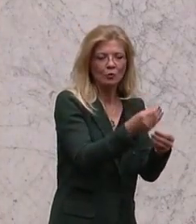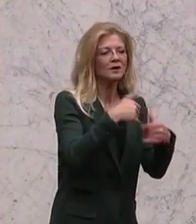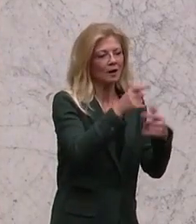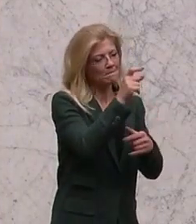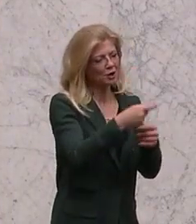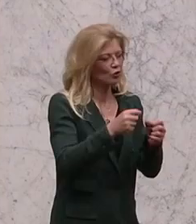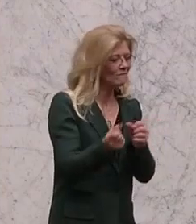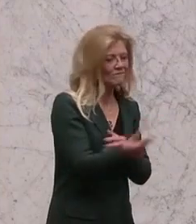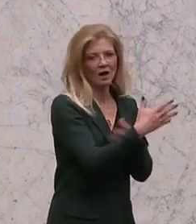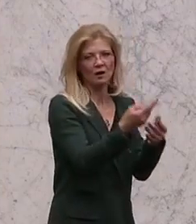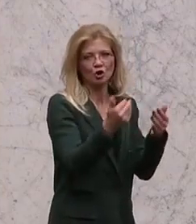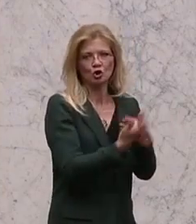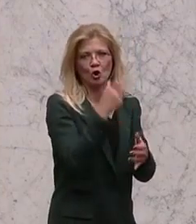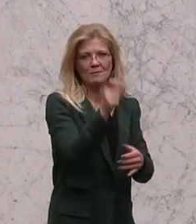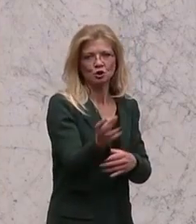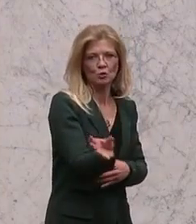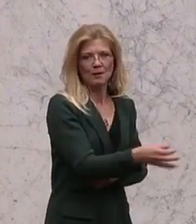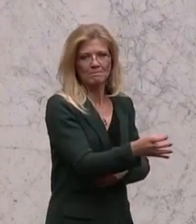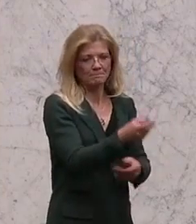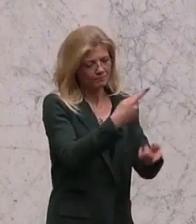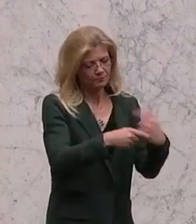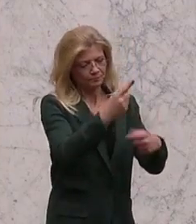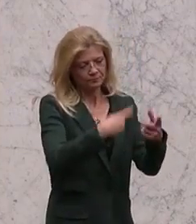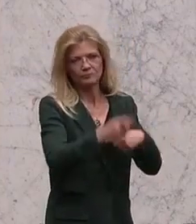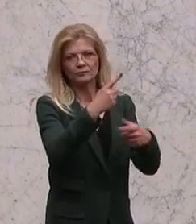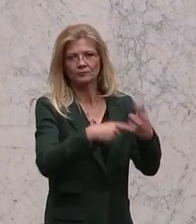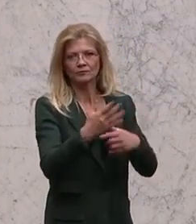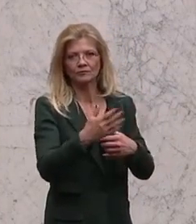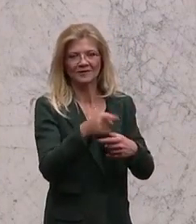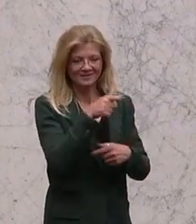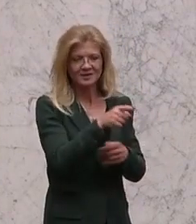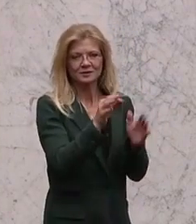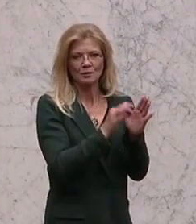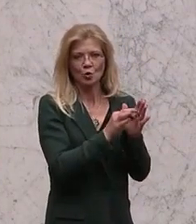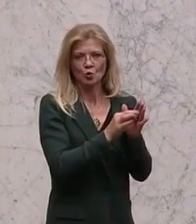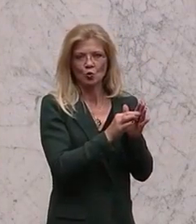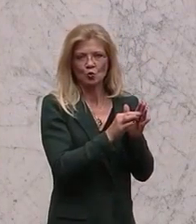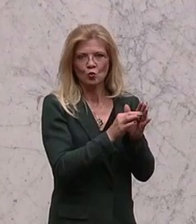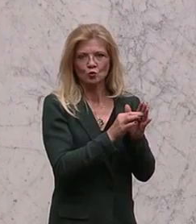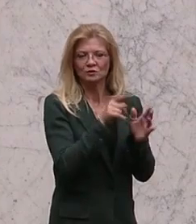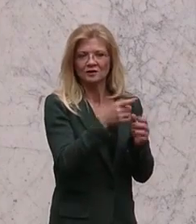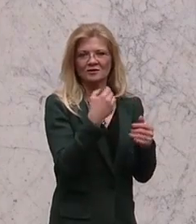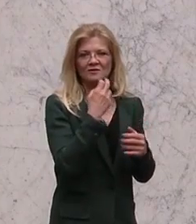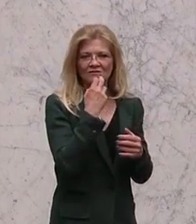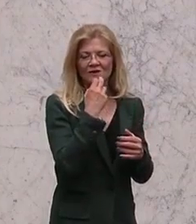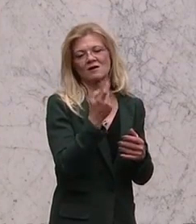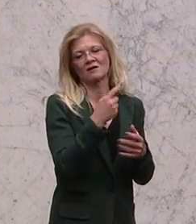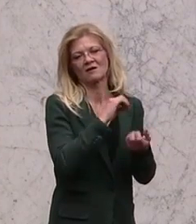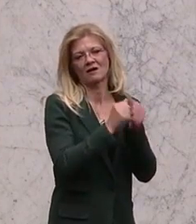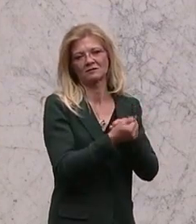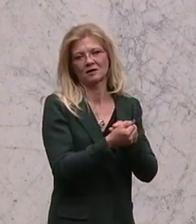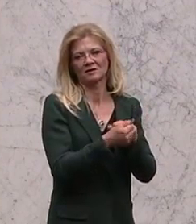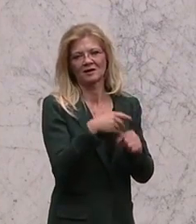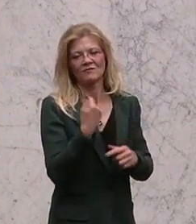gewechselt. Das ist jetzt der Punkt, warum wir das hier ändern, nämlich, dass wir hier einen Schlag gegen